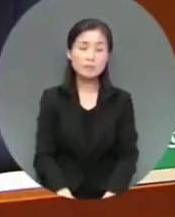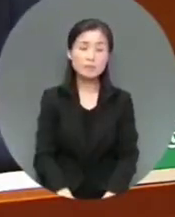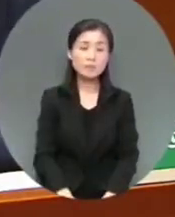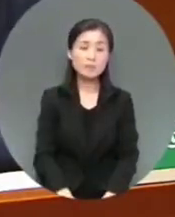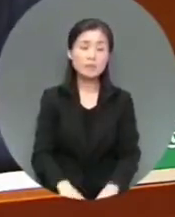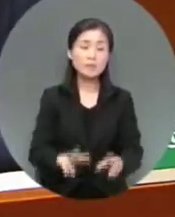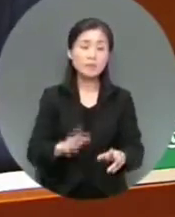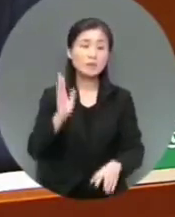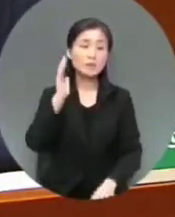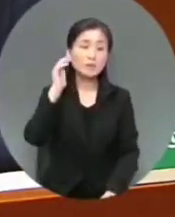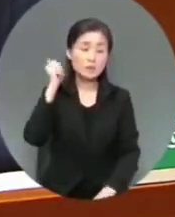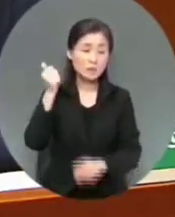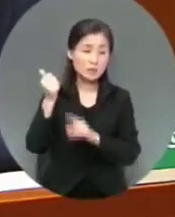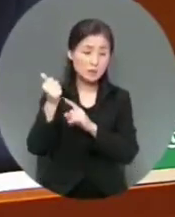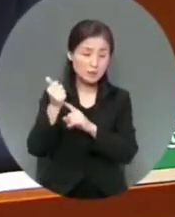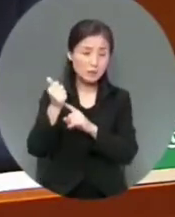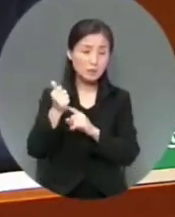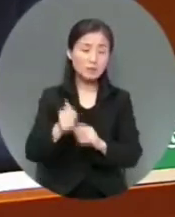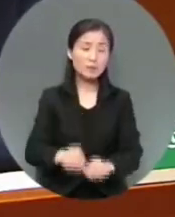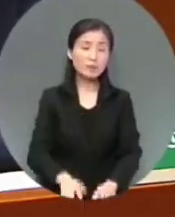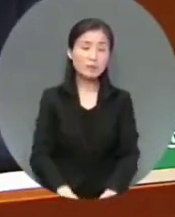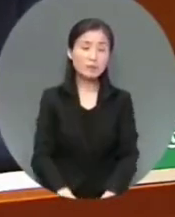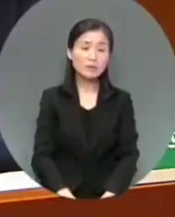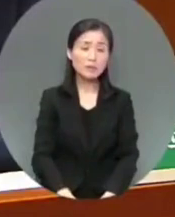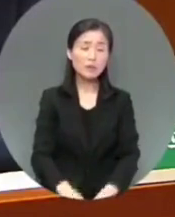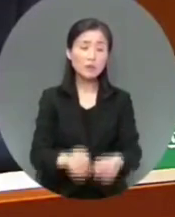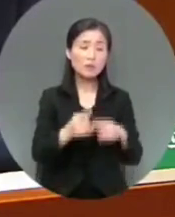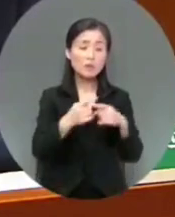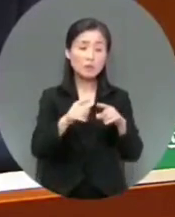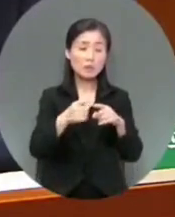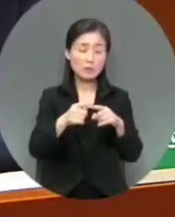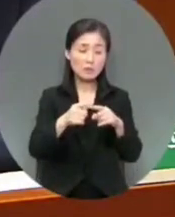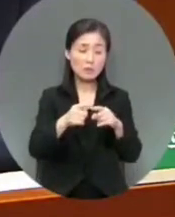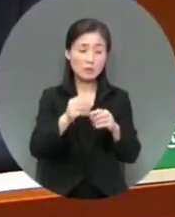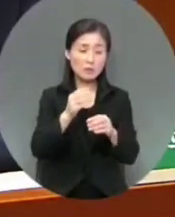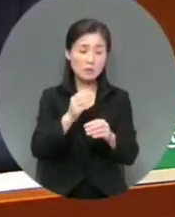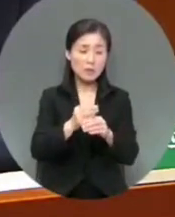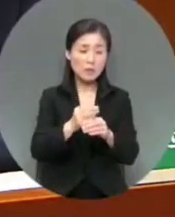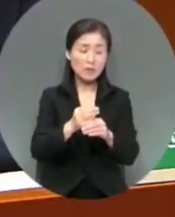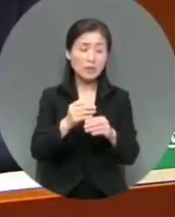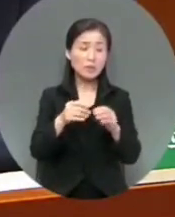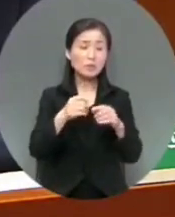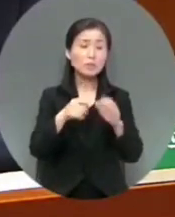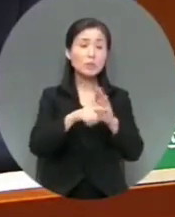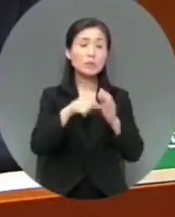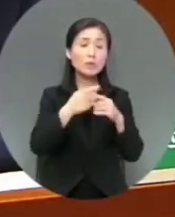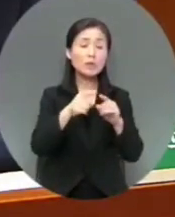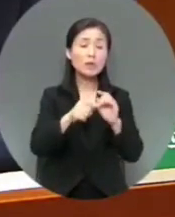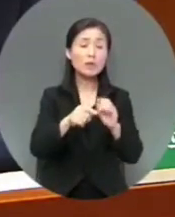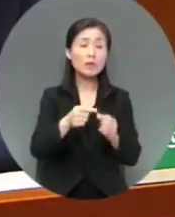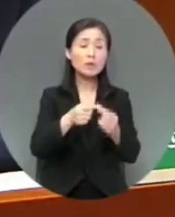지금 대통령께서 이제 뭐 이런 평가 중에 부정평가 1위가 뭔지 압니까?